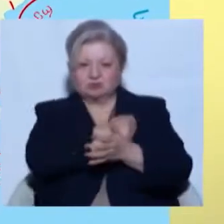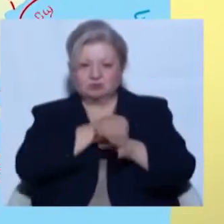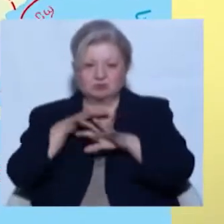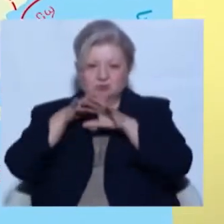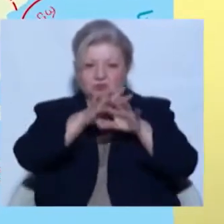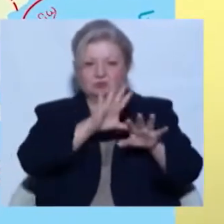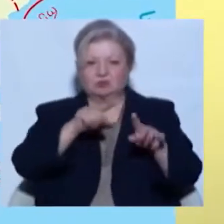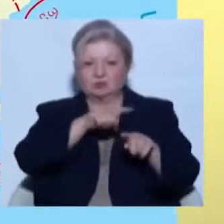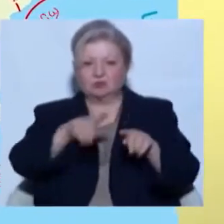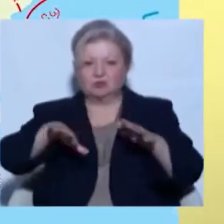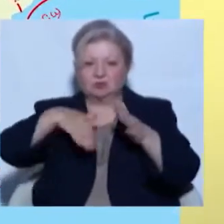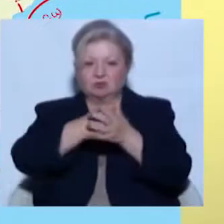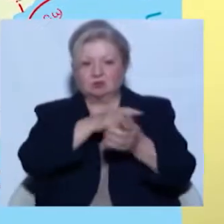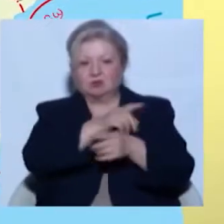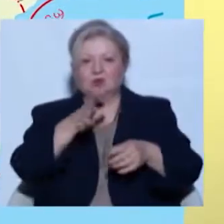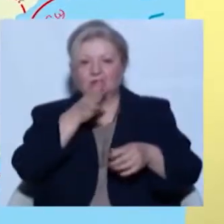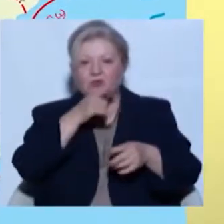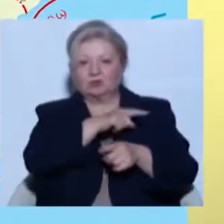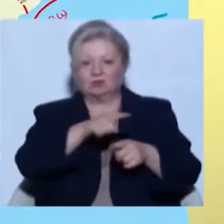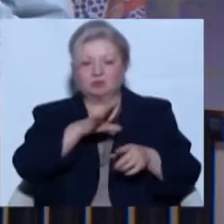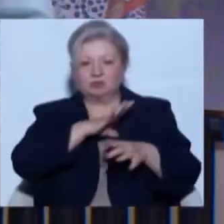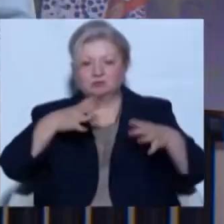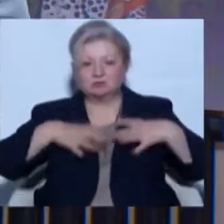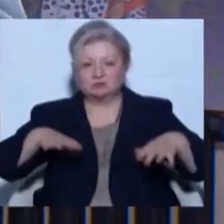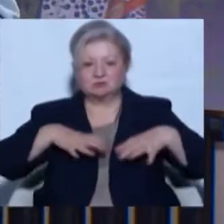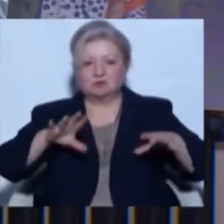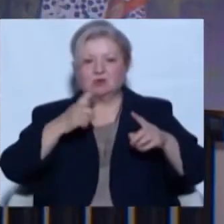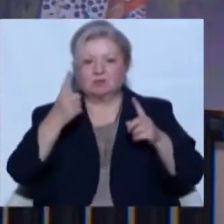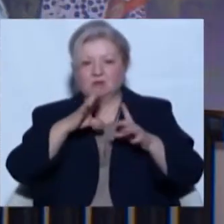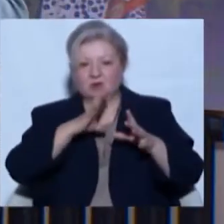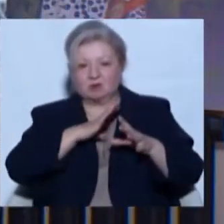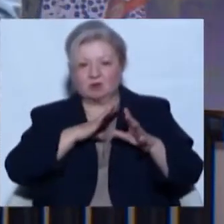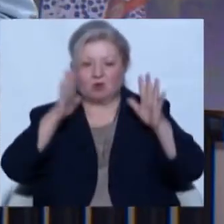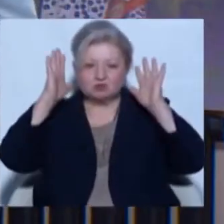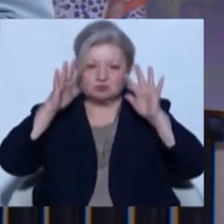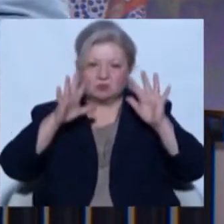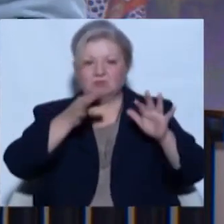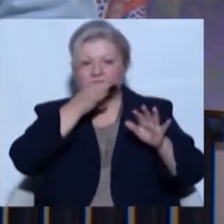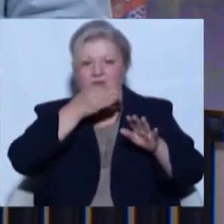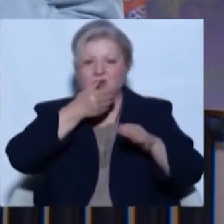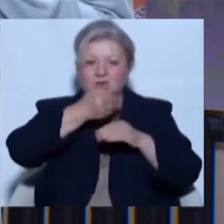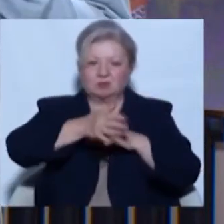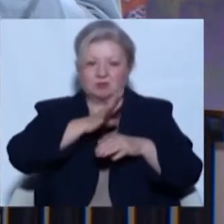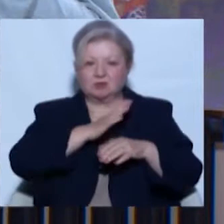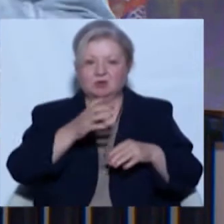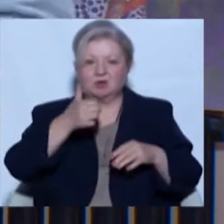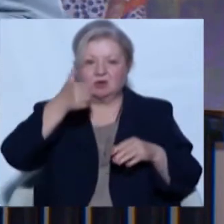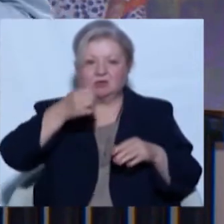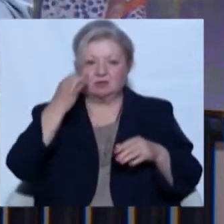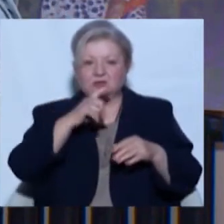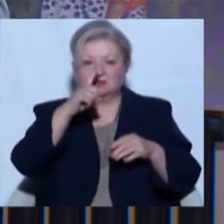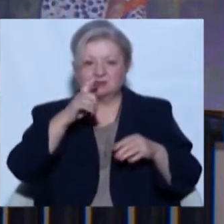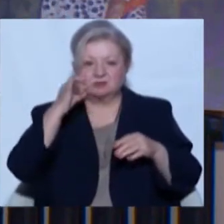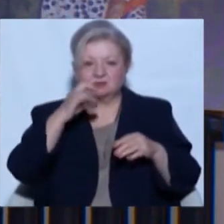დროიდან მოყოლებული გარკვეულ პერიოდის განმავლობაში საქართველოში ჯერ ოსმალობა, ხოლო შემდეგ ყიზილბაშობა იყო დამყარებული და აი აქ კიდევ უფრო